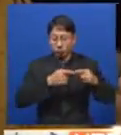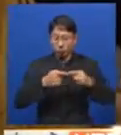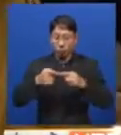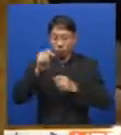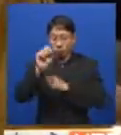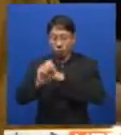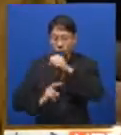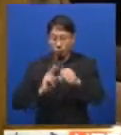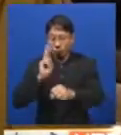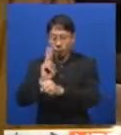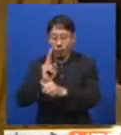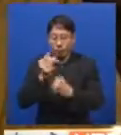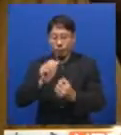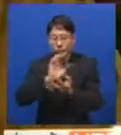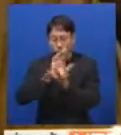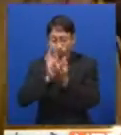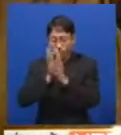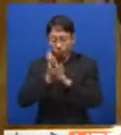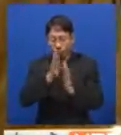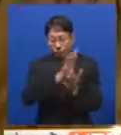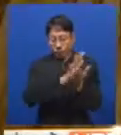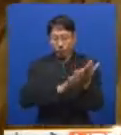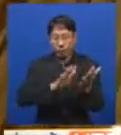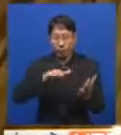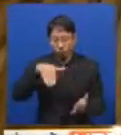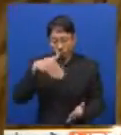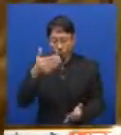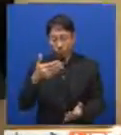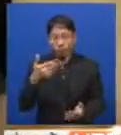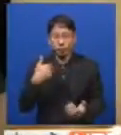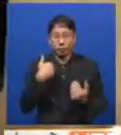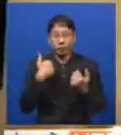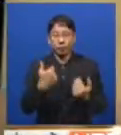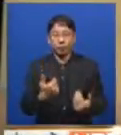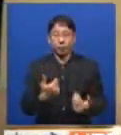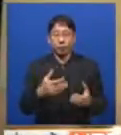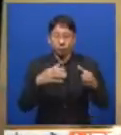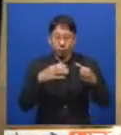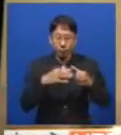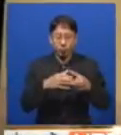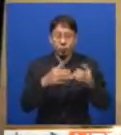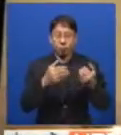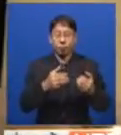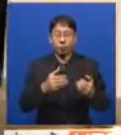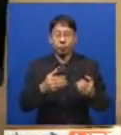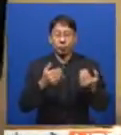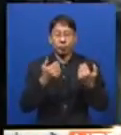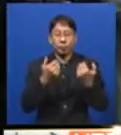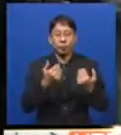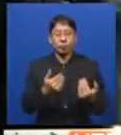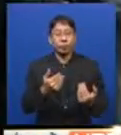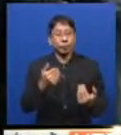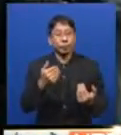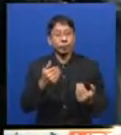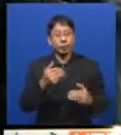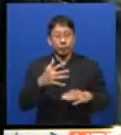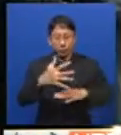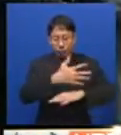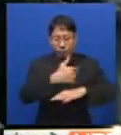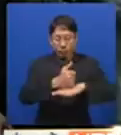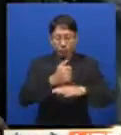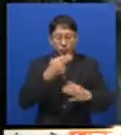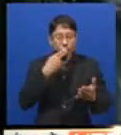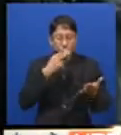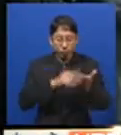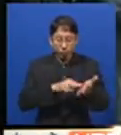เพื่อปฏิรูปประเทศให้แล้วเสร็จก่อนเลือกตั้งใหม่ค่ะขณะที่กลุ่มสหพรรคประชาธิปไตยนำโดยนายสุรทินพิจารณ์ก็เข้ายื่